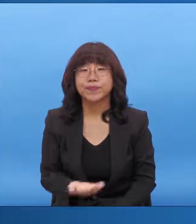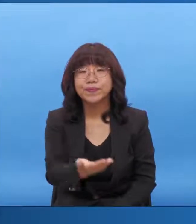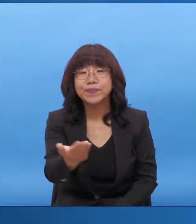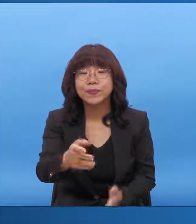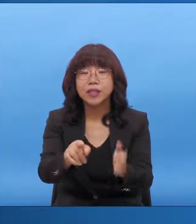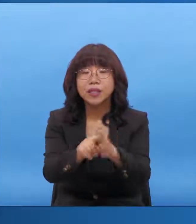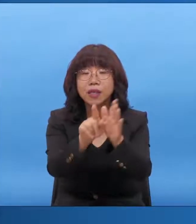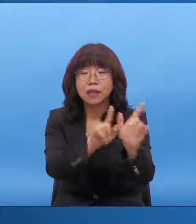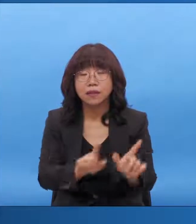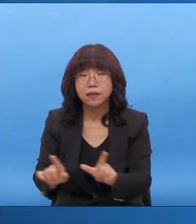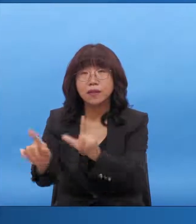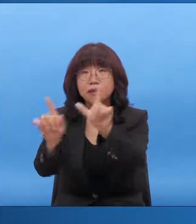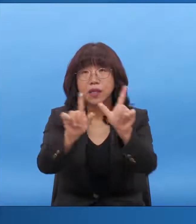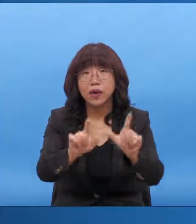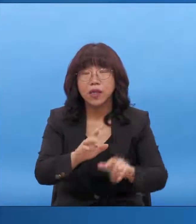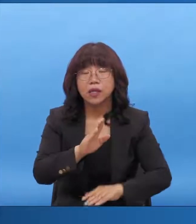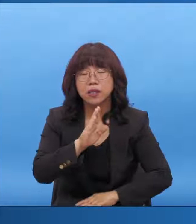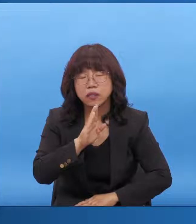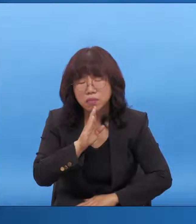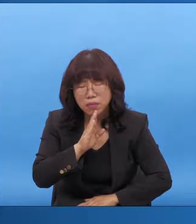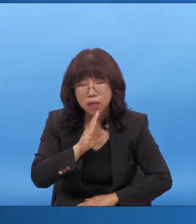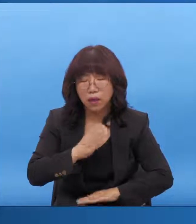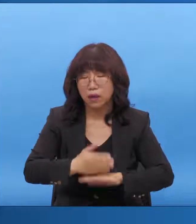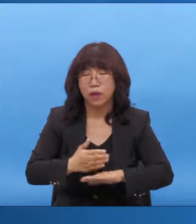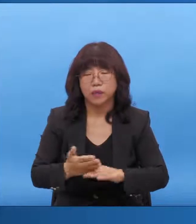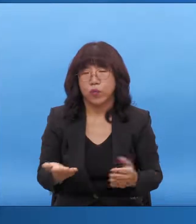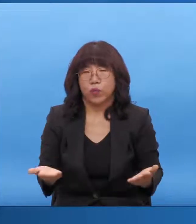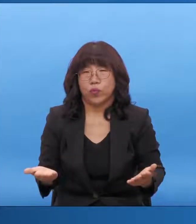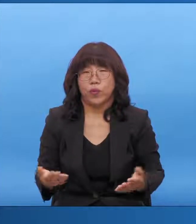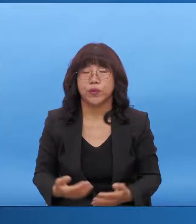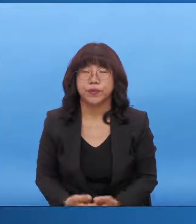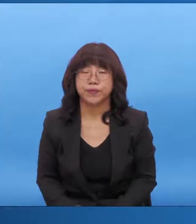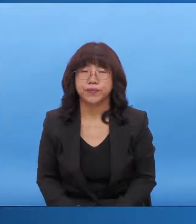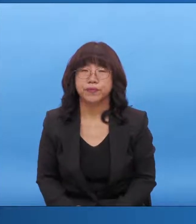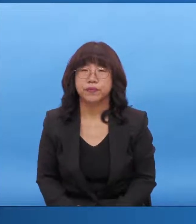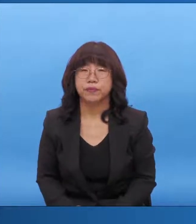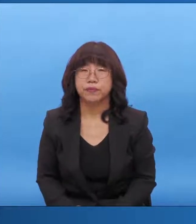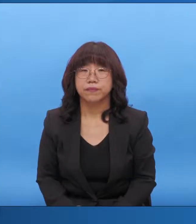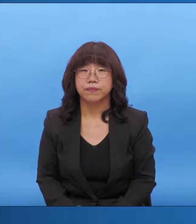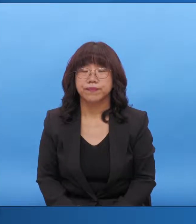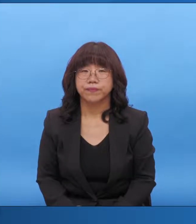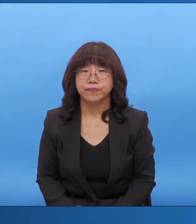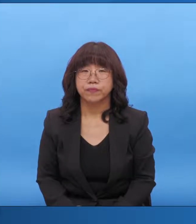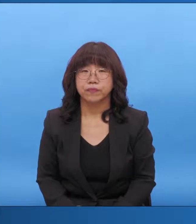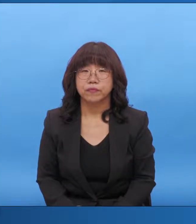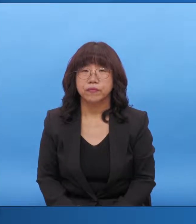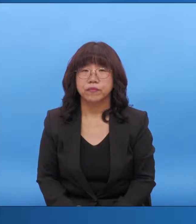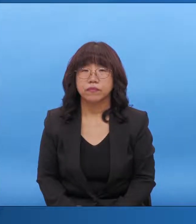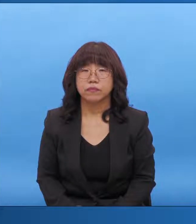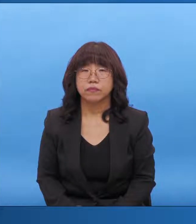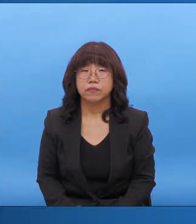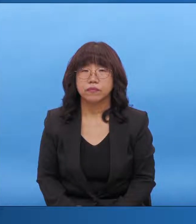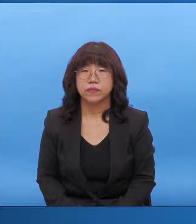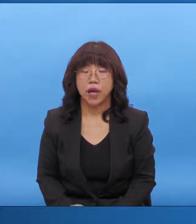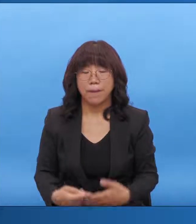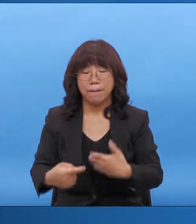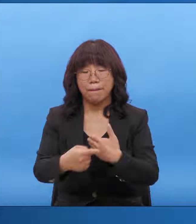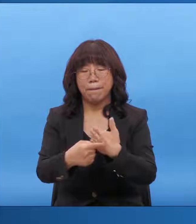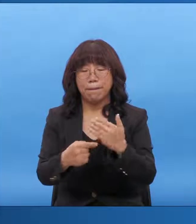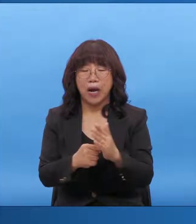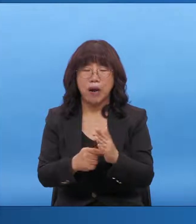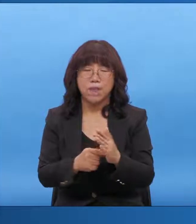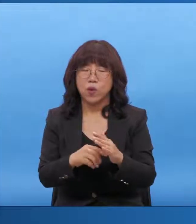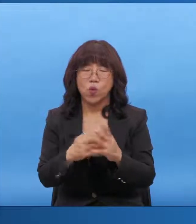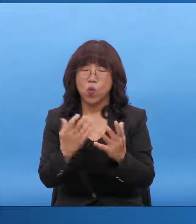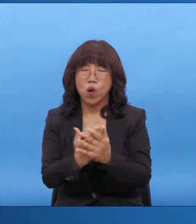이 자체를요, 진정한 감사도 없어요. And of course, if you're doing your walk of faith right now, you don't have 그렇죠. genuine thanksgiving. 악해져 있는 겁니다. Because